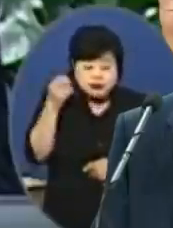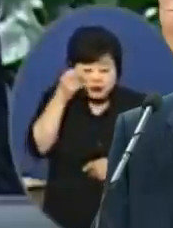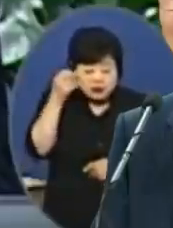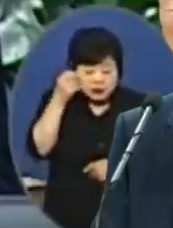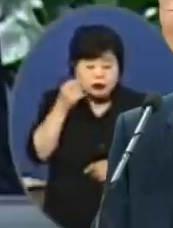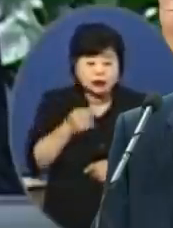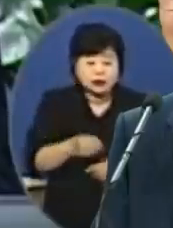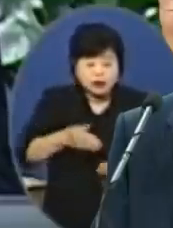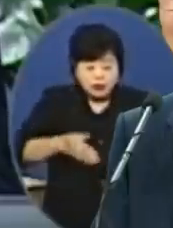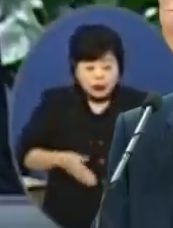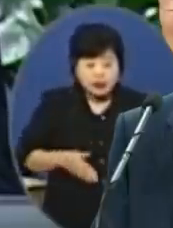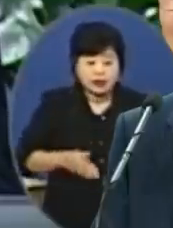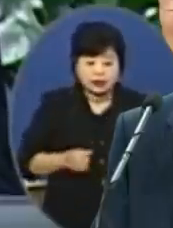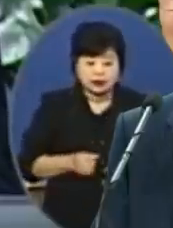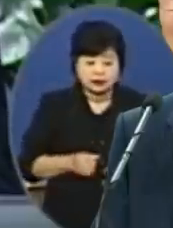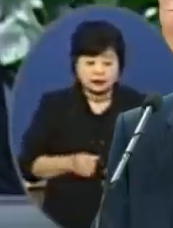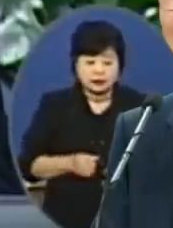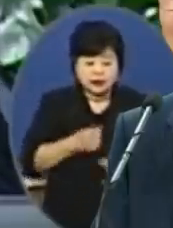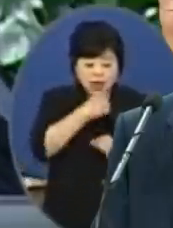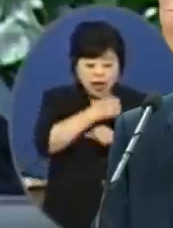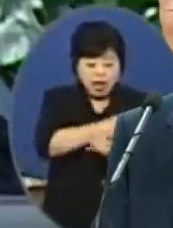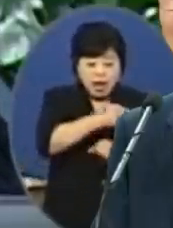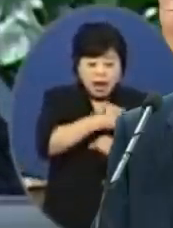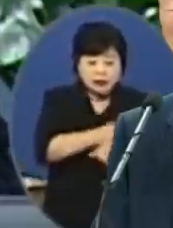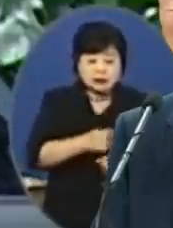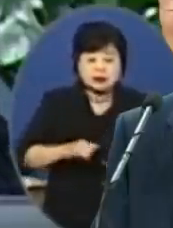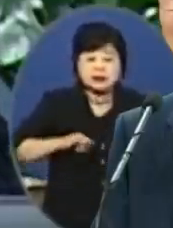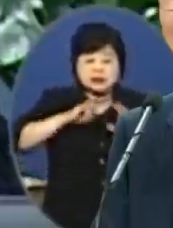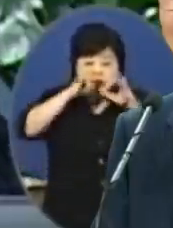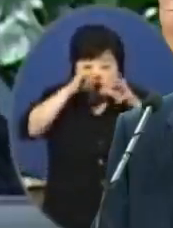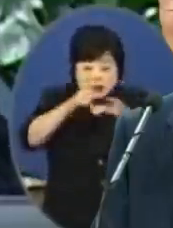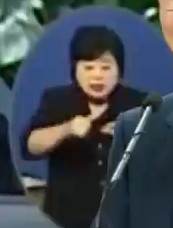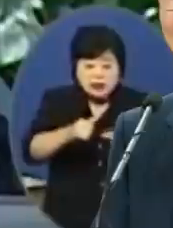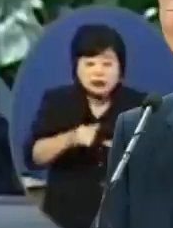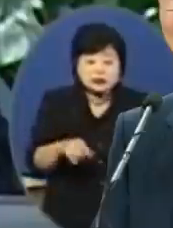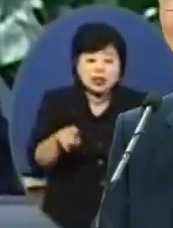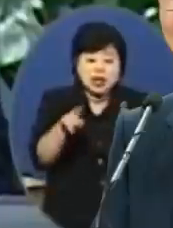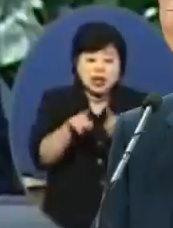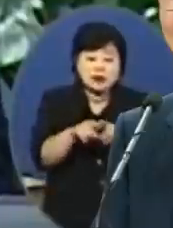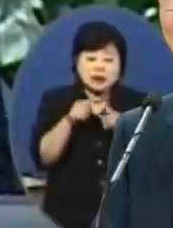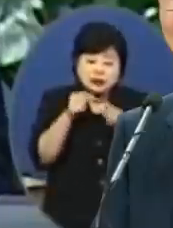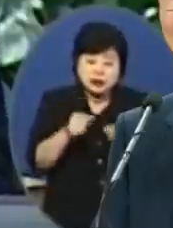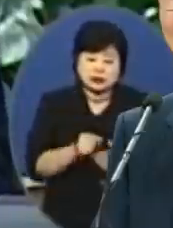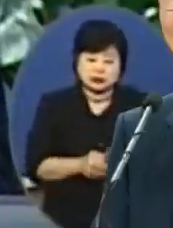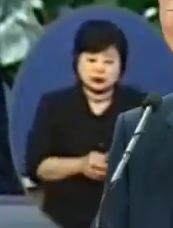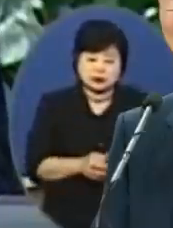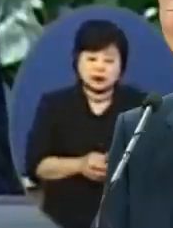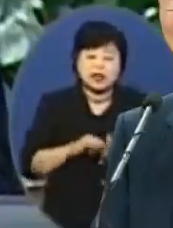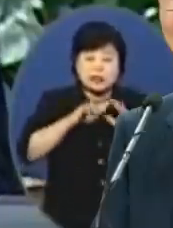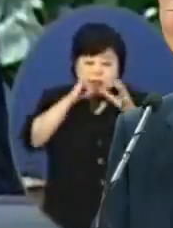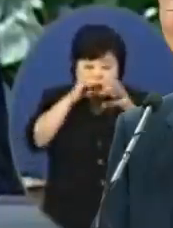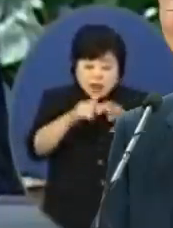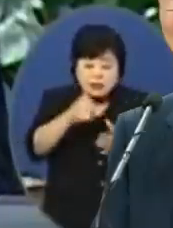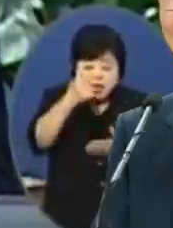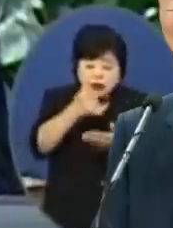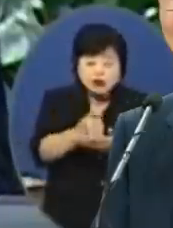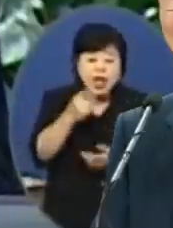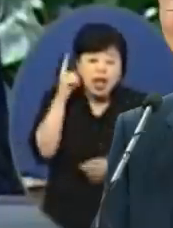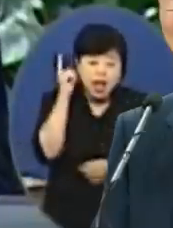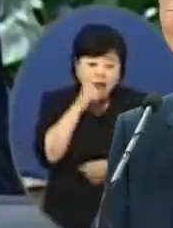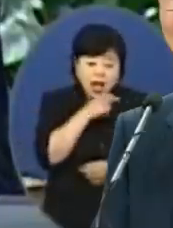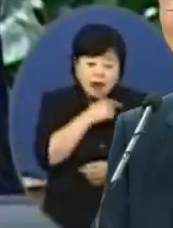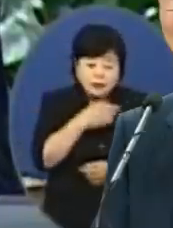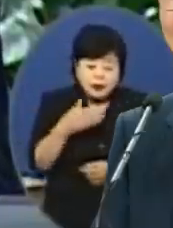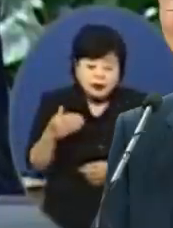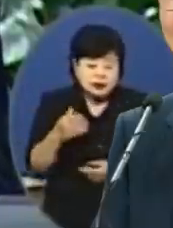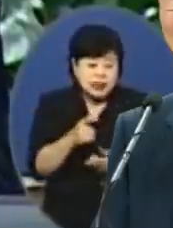성령으로 태어나게 하셨으므로 그는 이 세상에서 우리와 같이 살았으되 세상의 죄악의